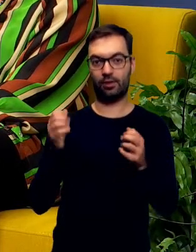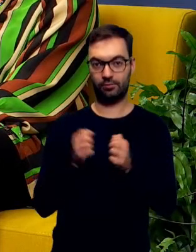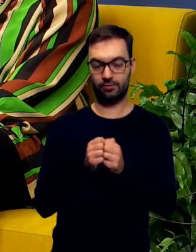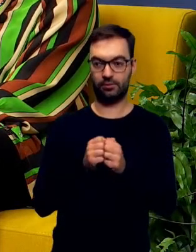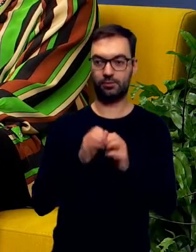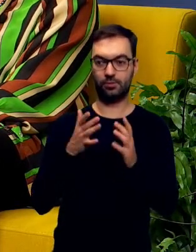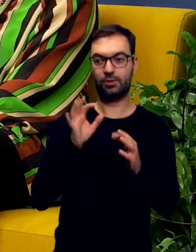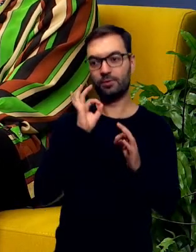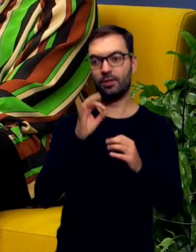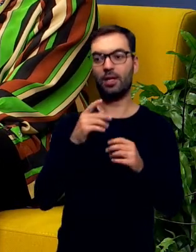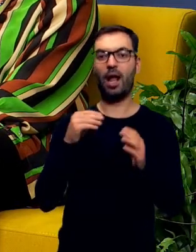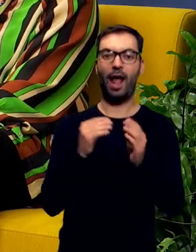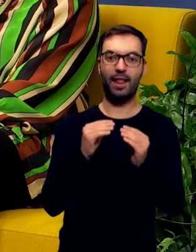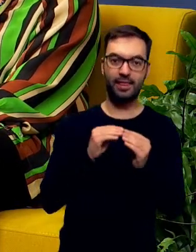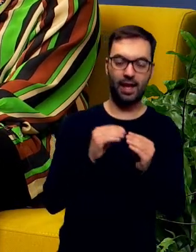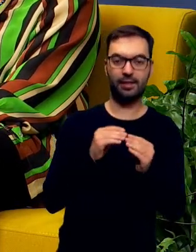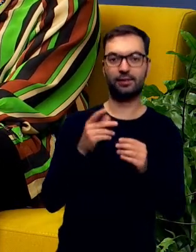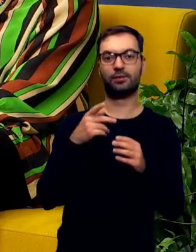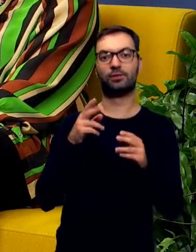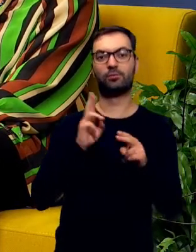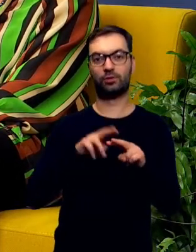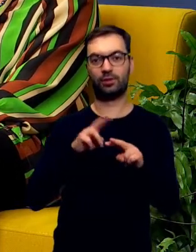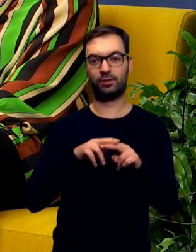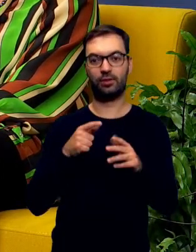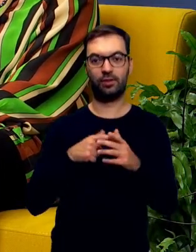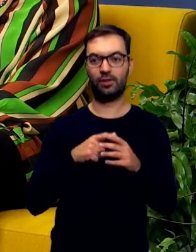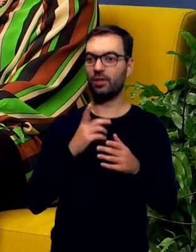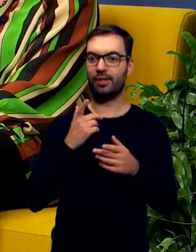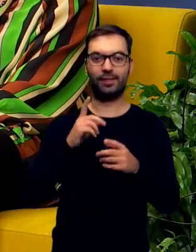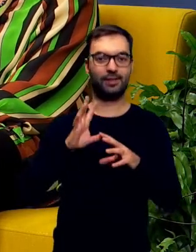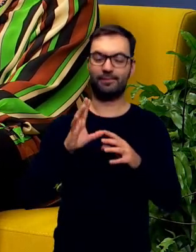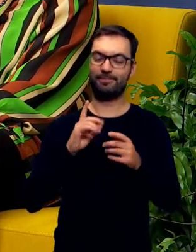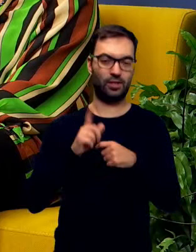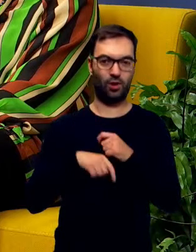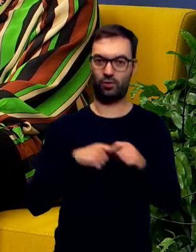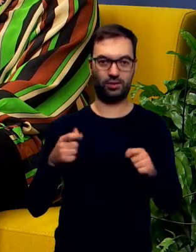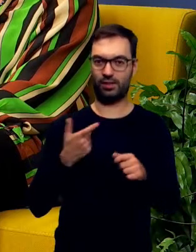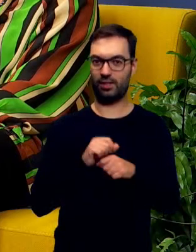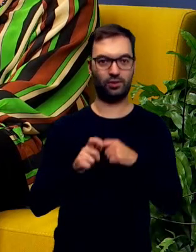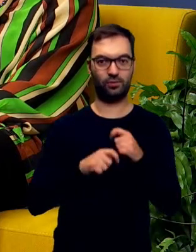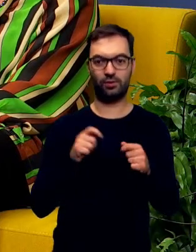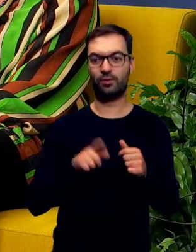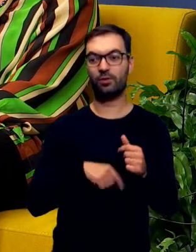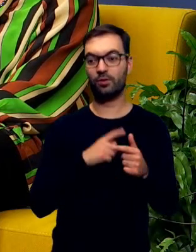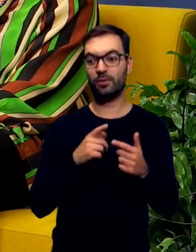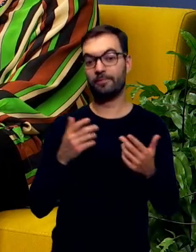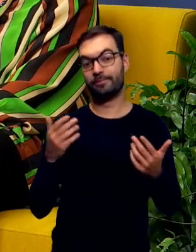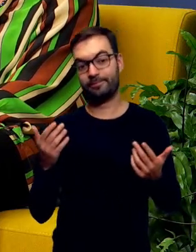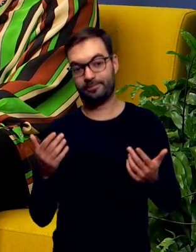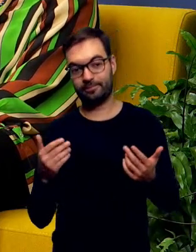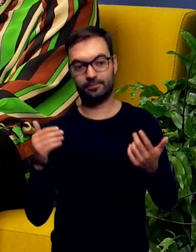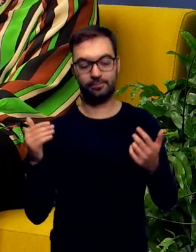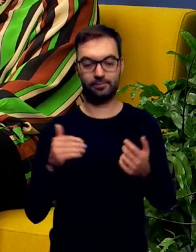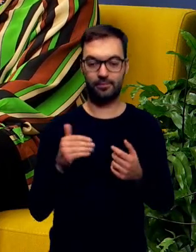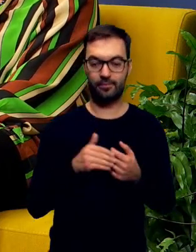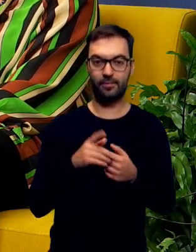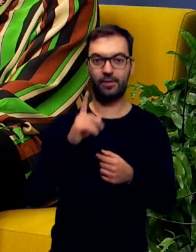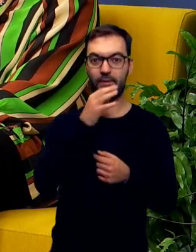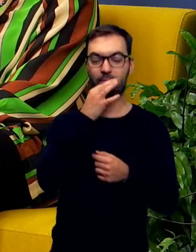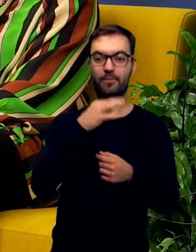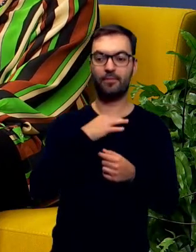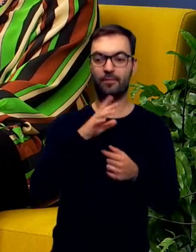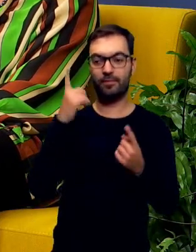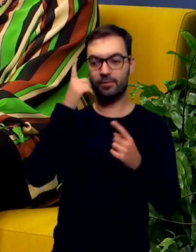ratowników, to znaczy odpowiedniej ilości etatów, sprzęt, nie załatwią problemu. Więc to jest pierwsza sprawa. Być może pan